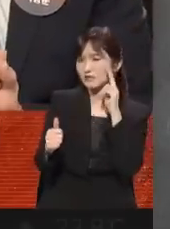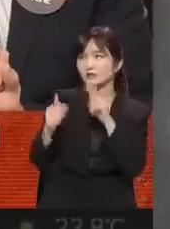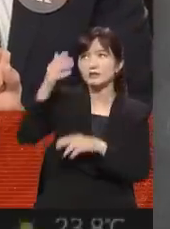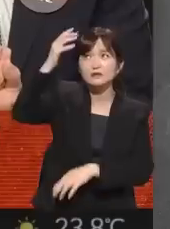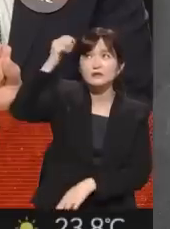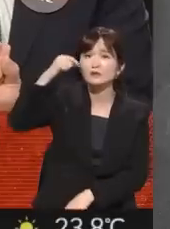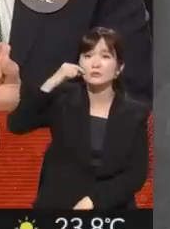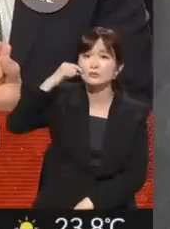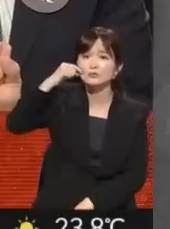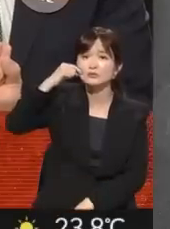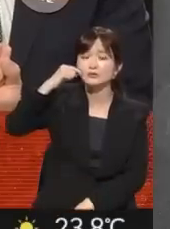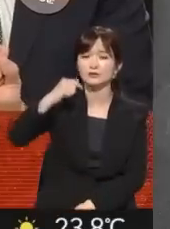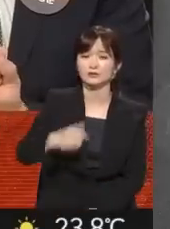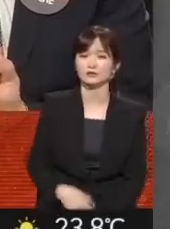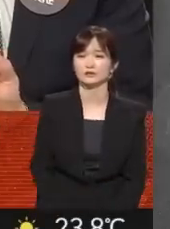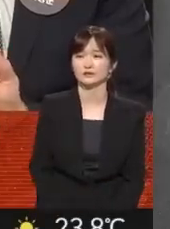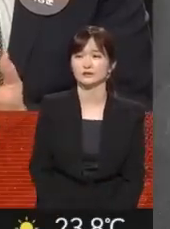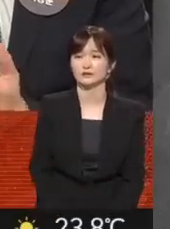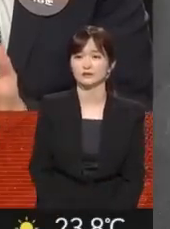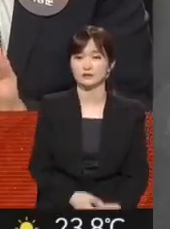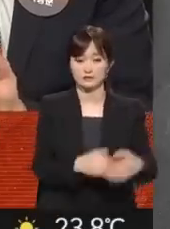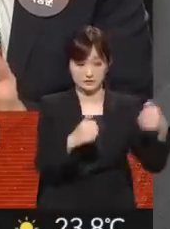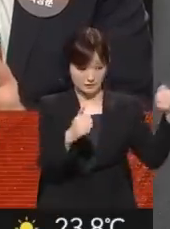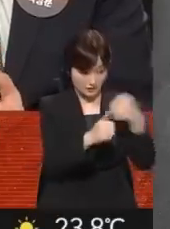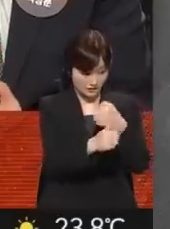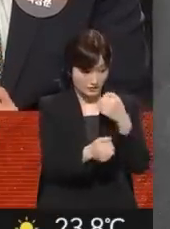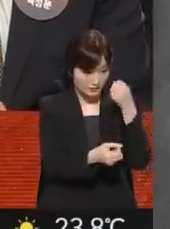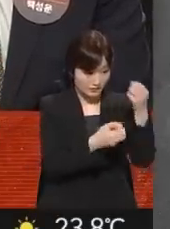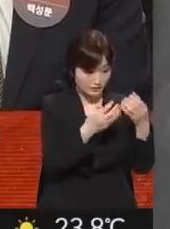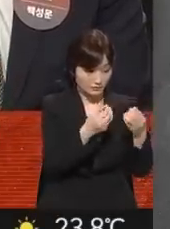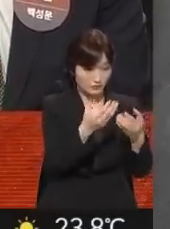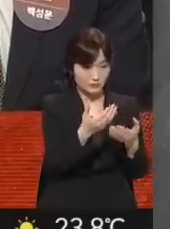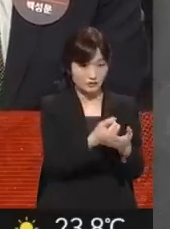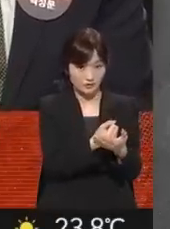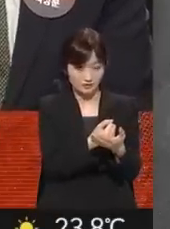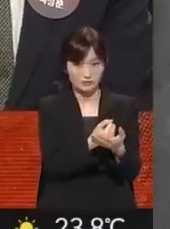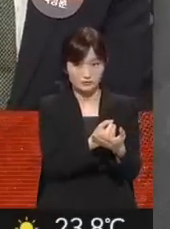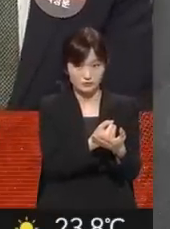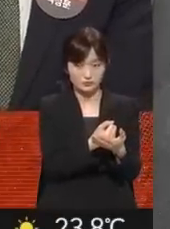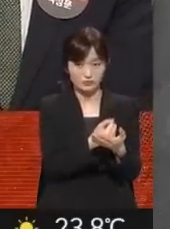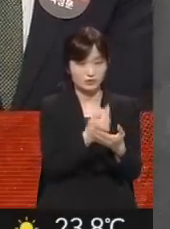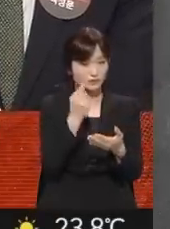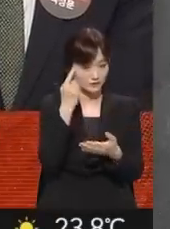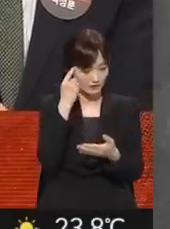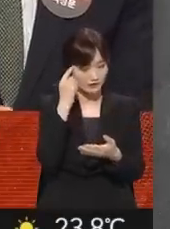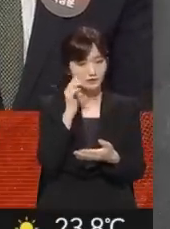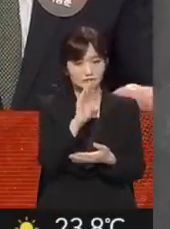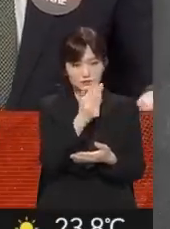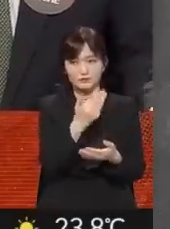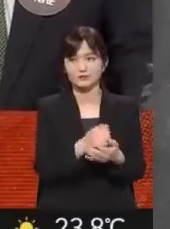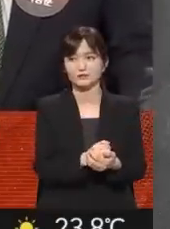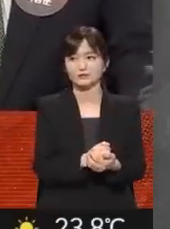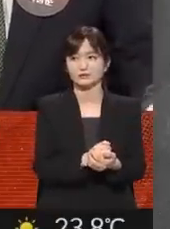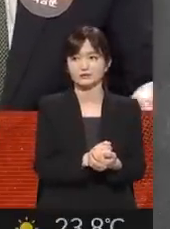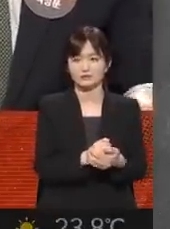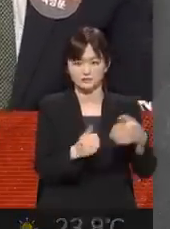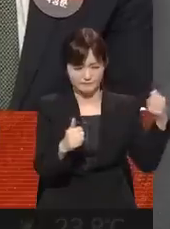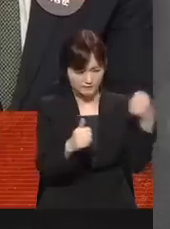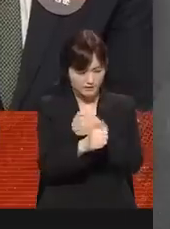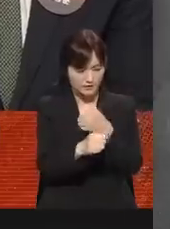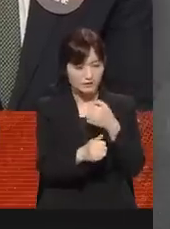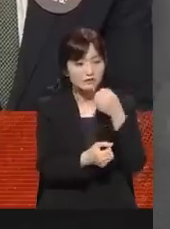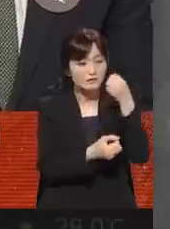난다는 거예요 그러면 결국 가해자측에 진술의 기초에서 판단할 수밖에 없기 때문에 이거는 가해자 측의 진술을 기초로